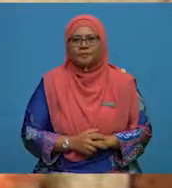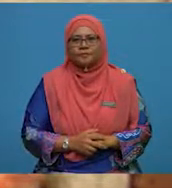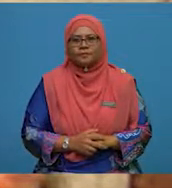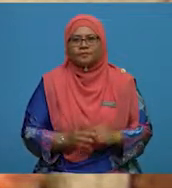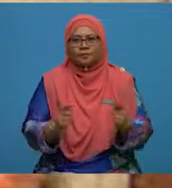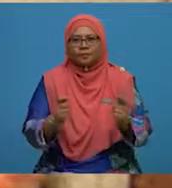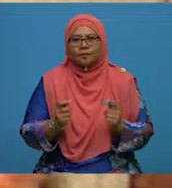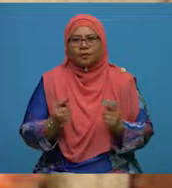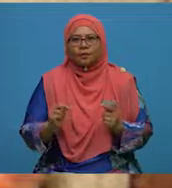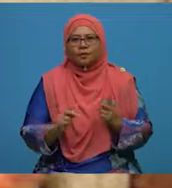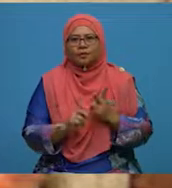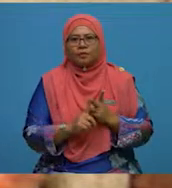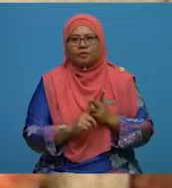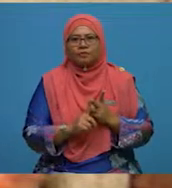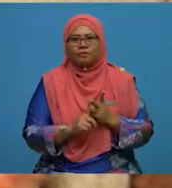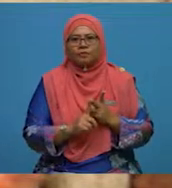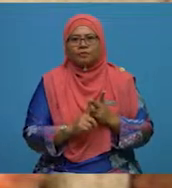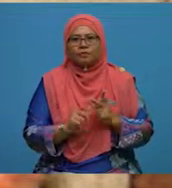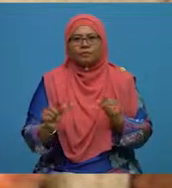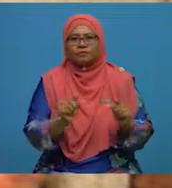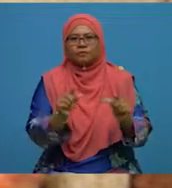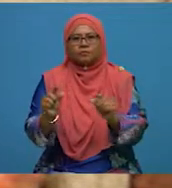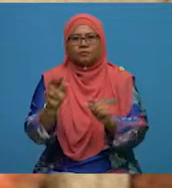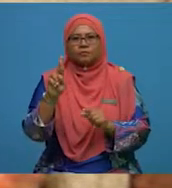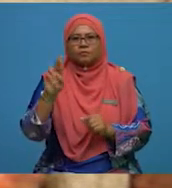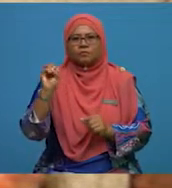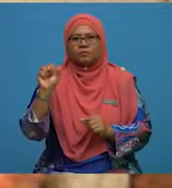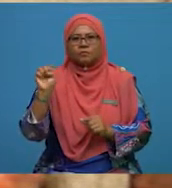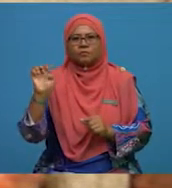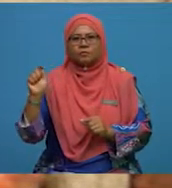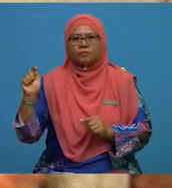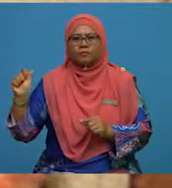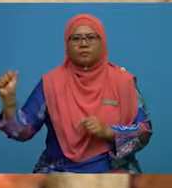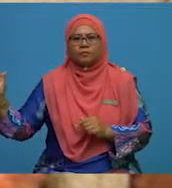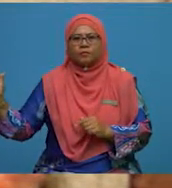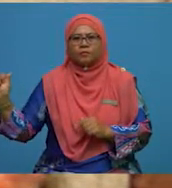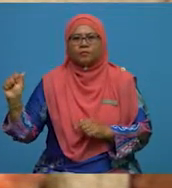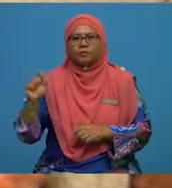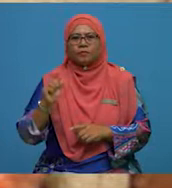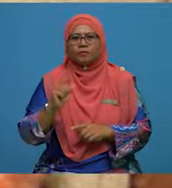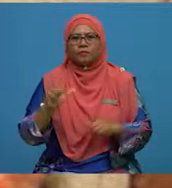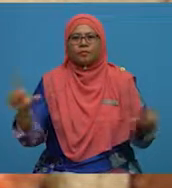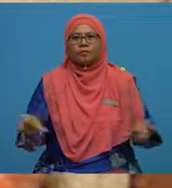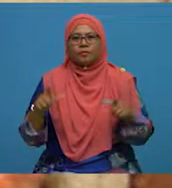Reaksi yang kedua ialah gerakan Rosetta yang berlaku pada tahun